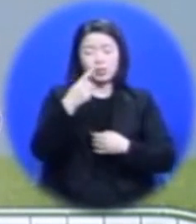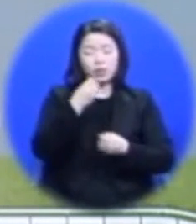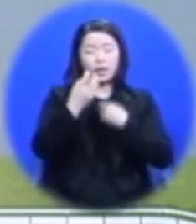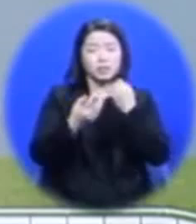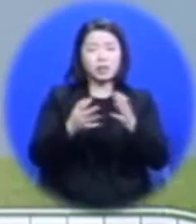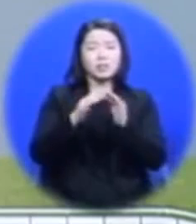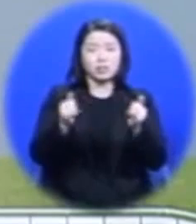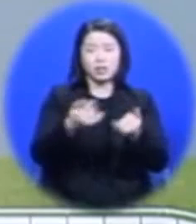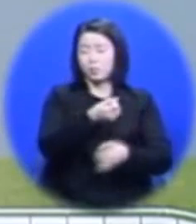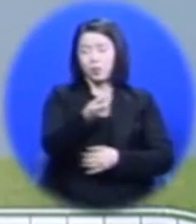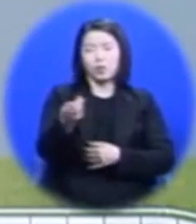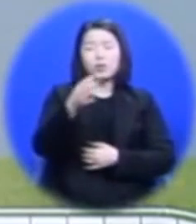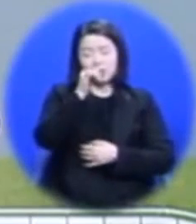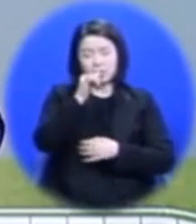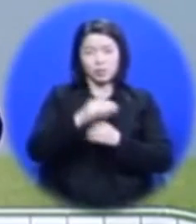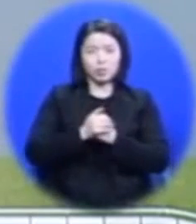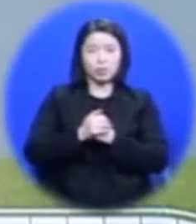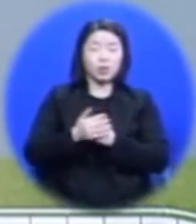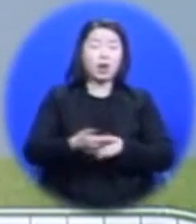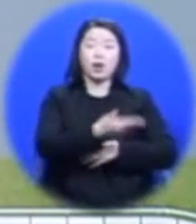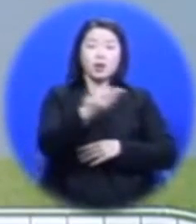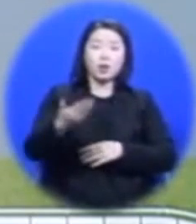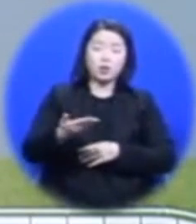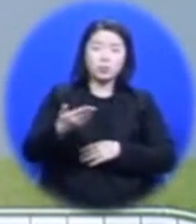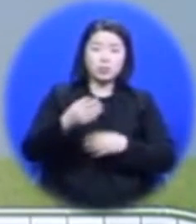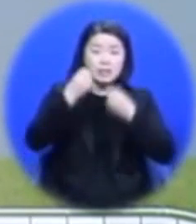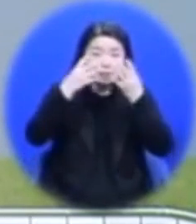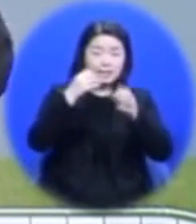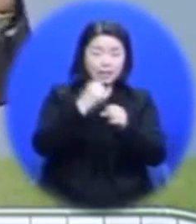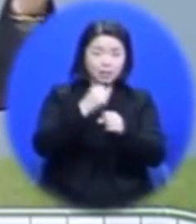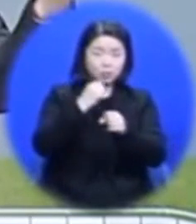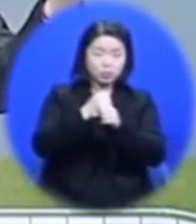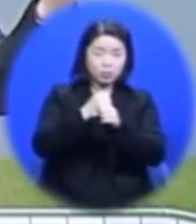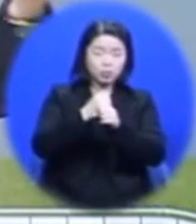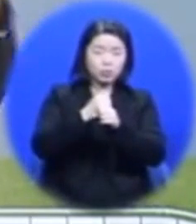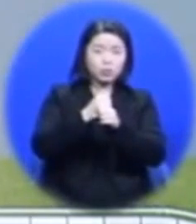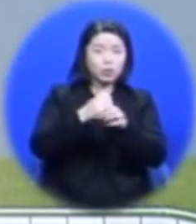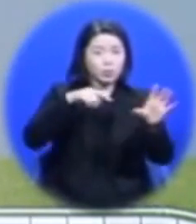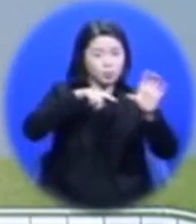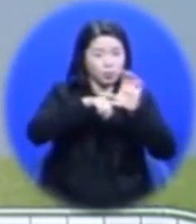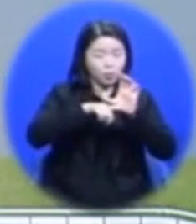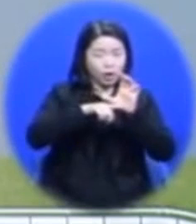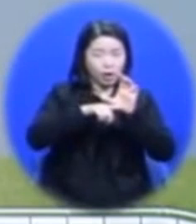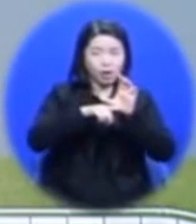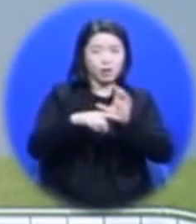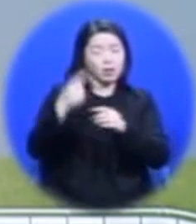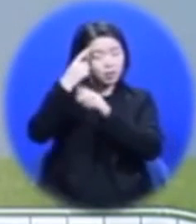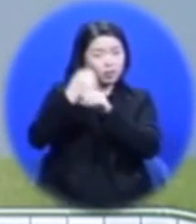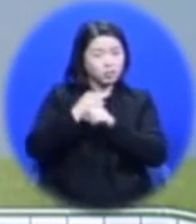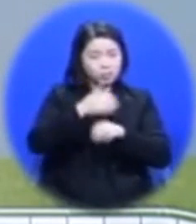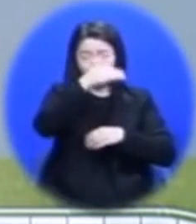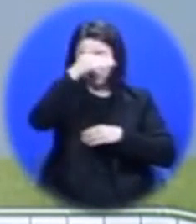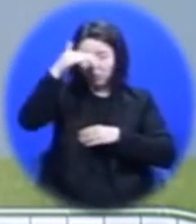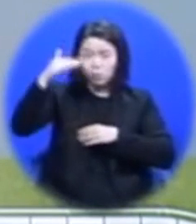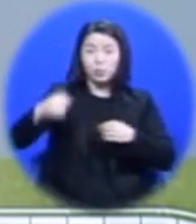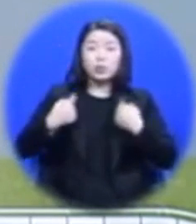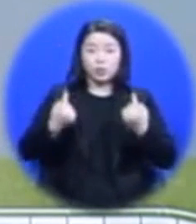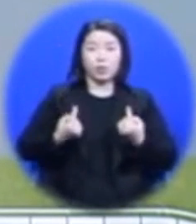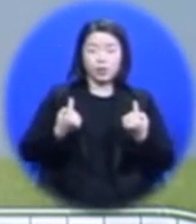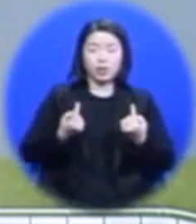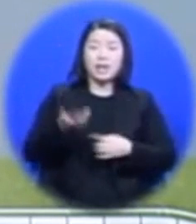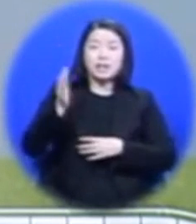분이 계셨습니다. 여러분, 창조과학을 이렇게 쭉 이렇게 둘러보는 여행입니다.